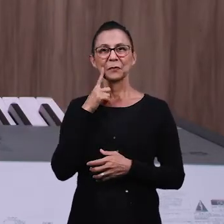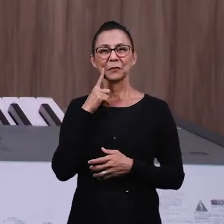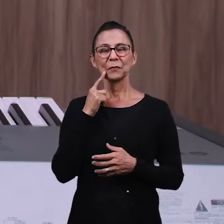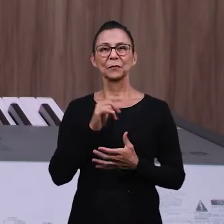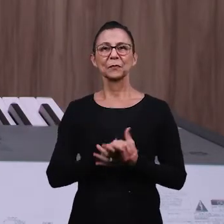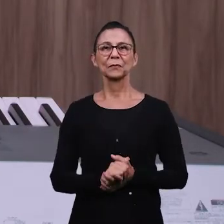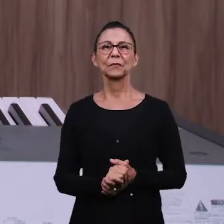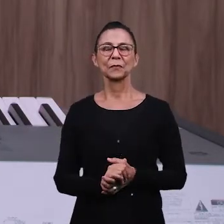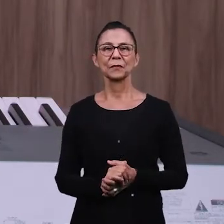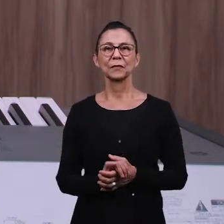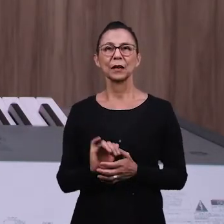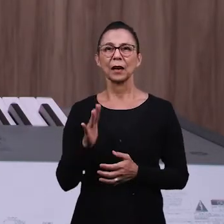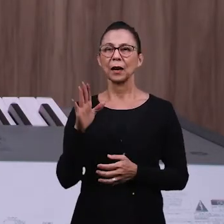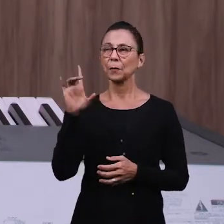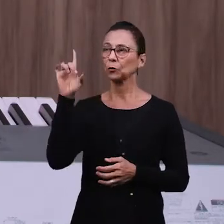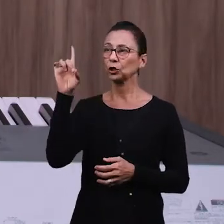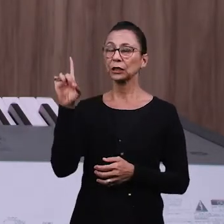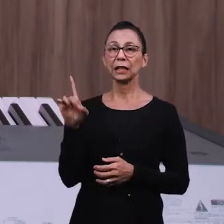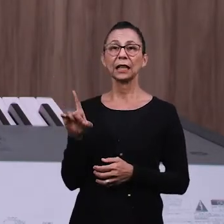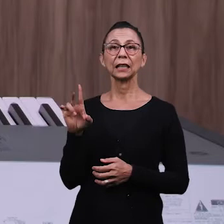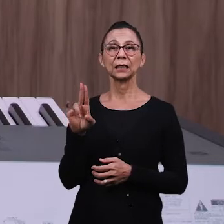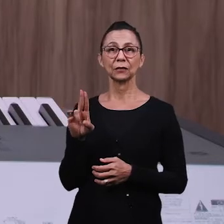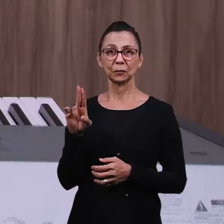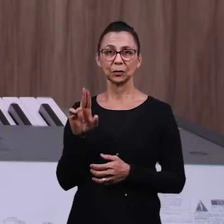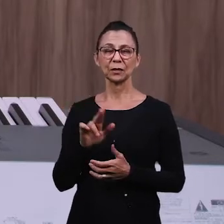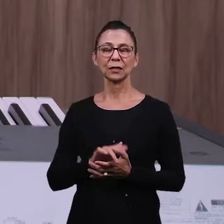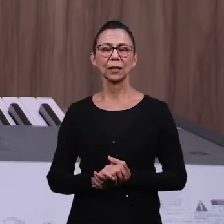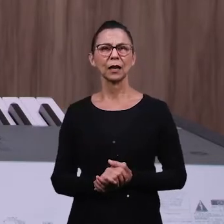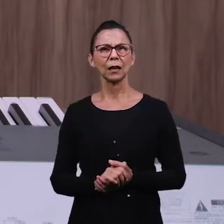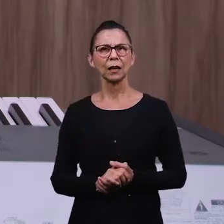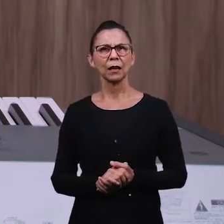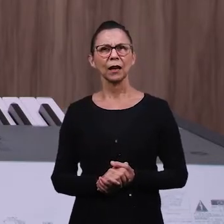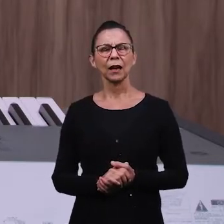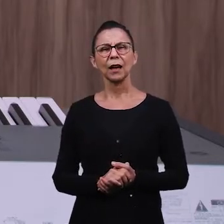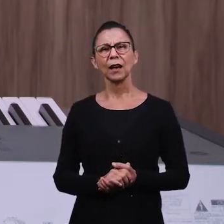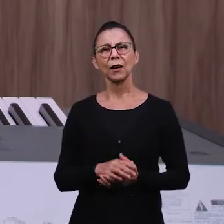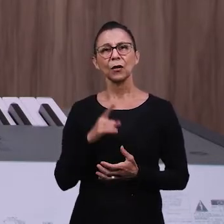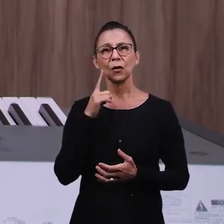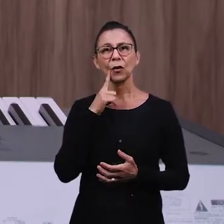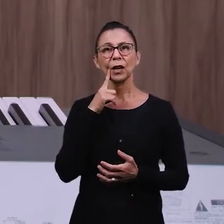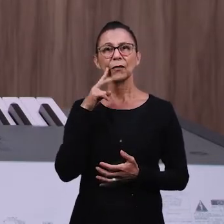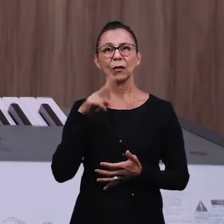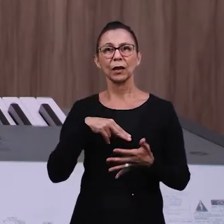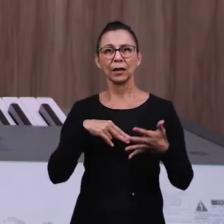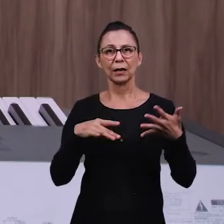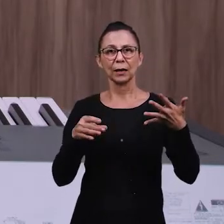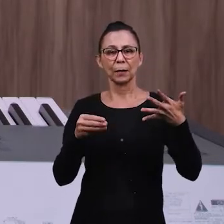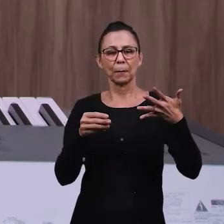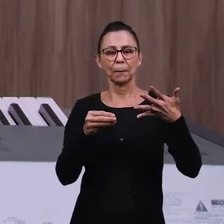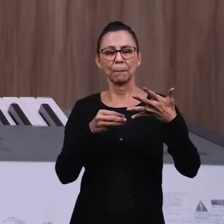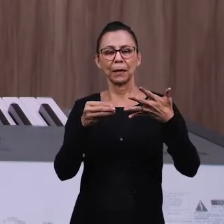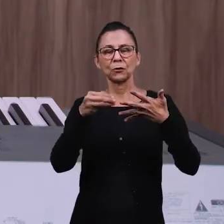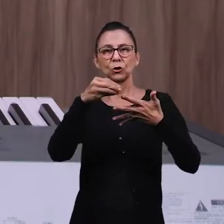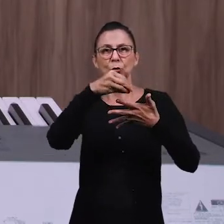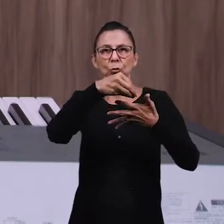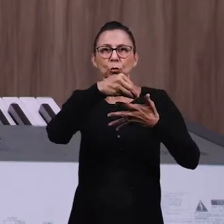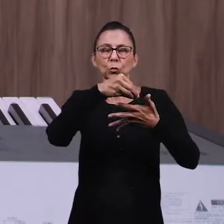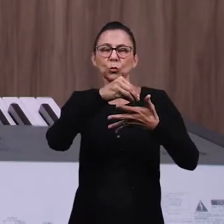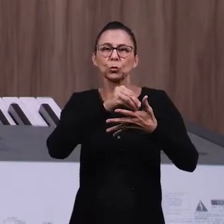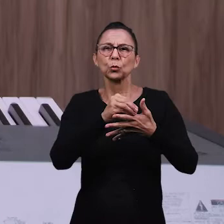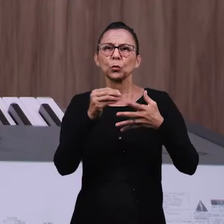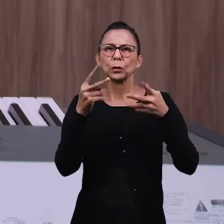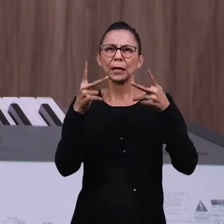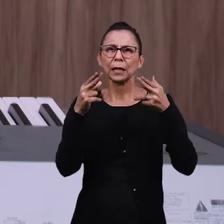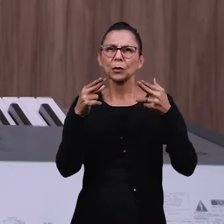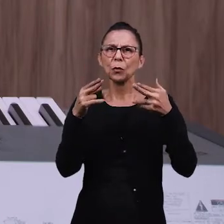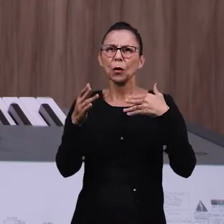allons jouer la louange avec la main droite quand je prie le Seigneur. Mais maintenant, en lisant la partition, partition. La partition,